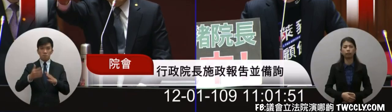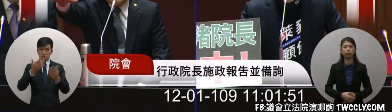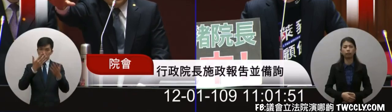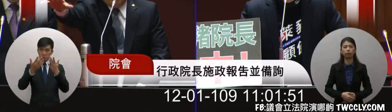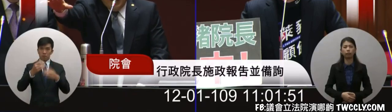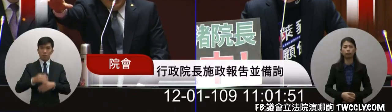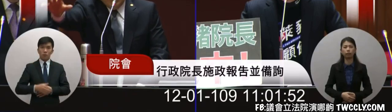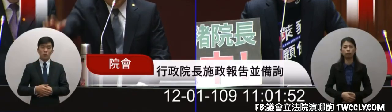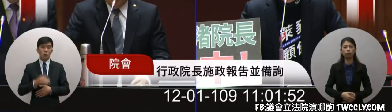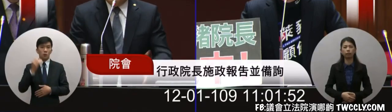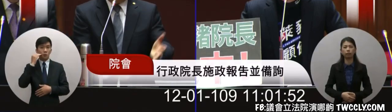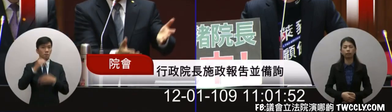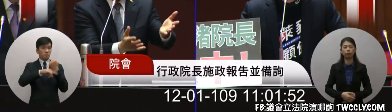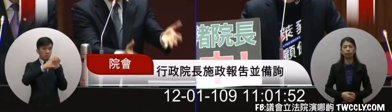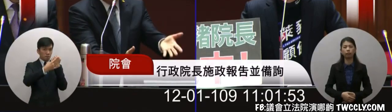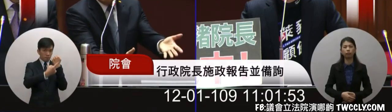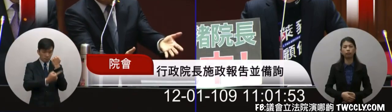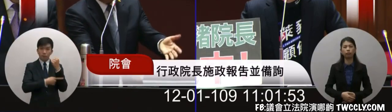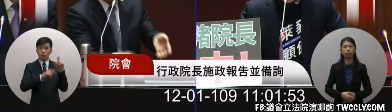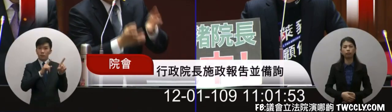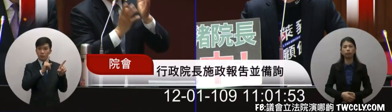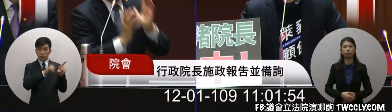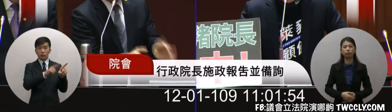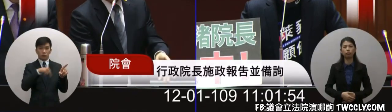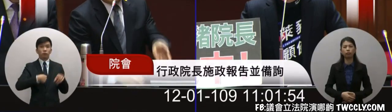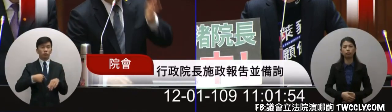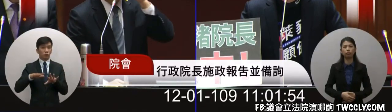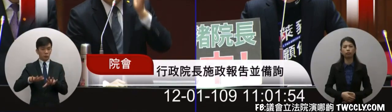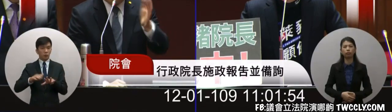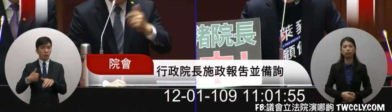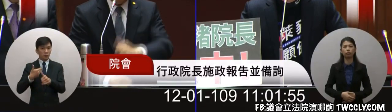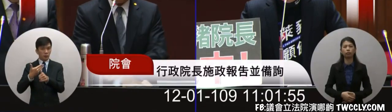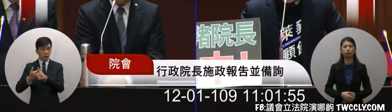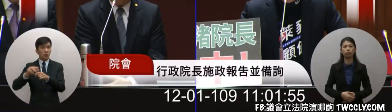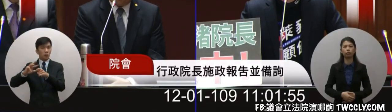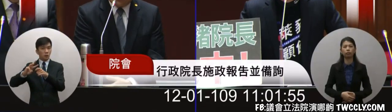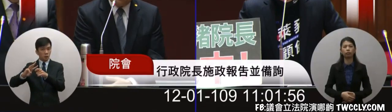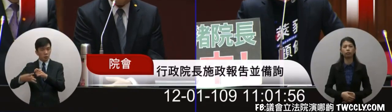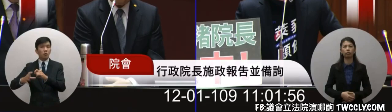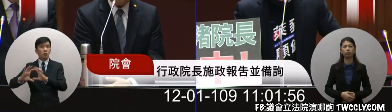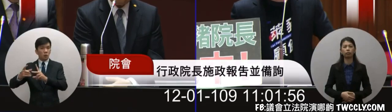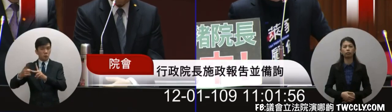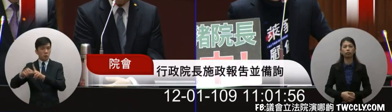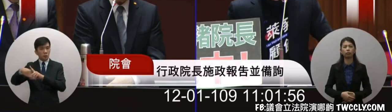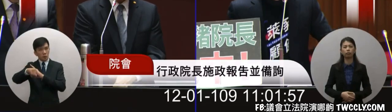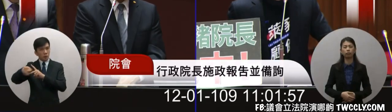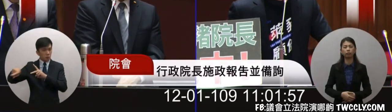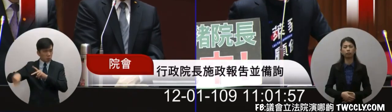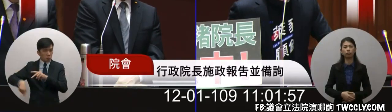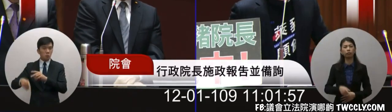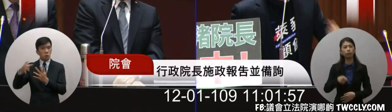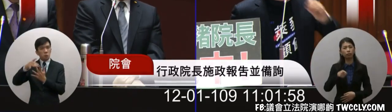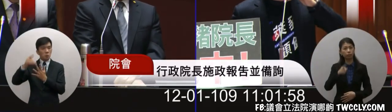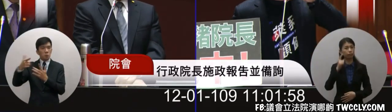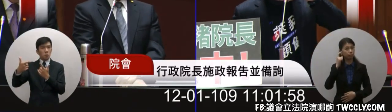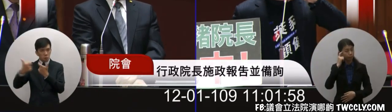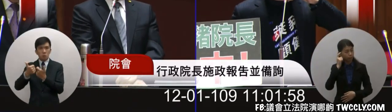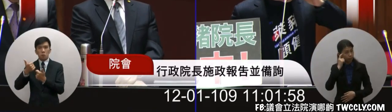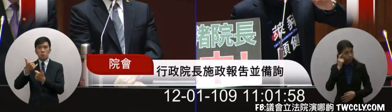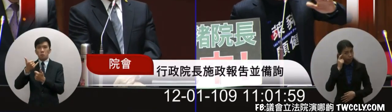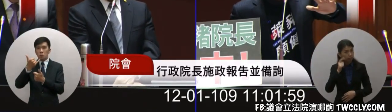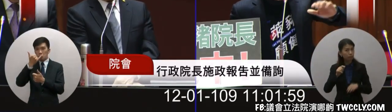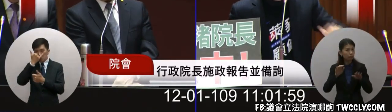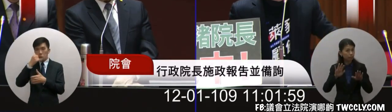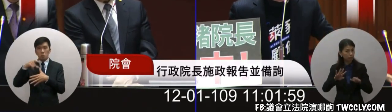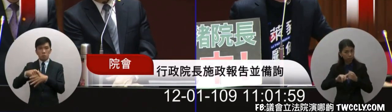就目前的话，我们已经足够让国中小都食用本国食材。 所以您觉得现在的